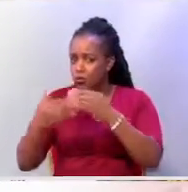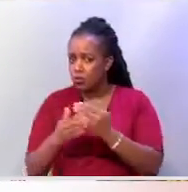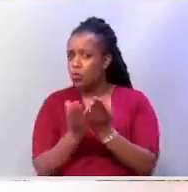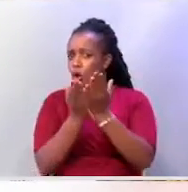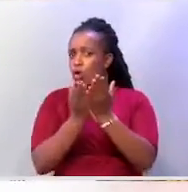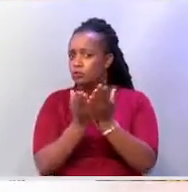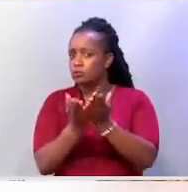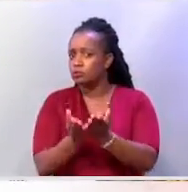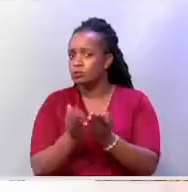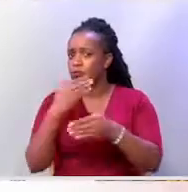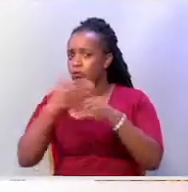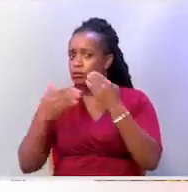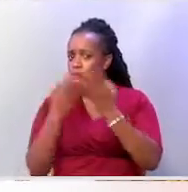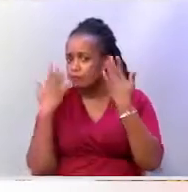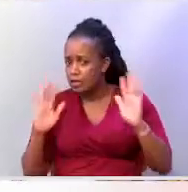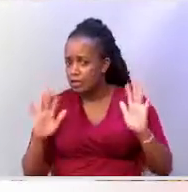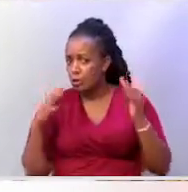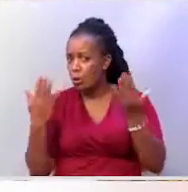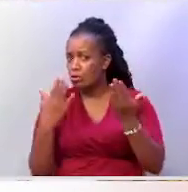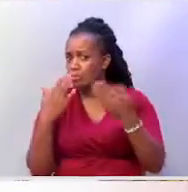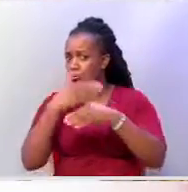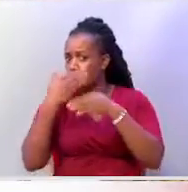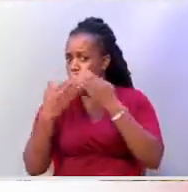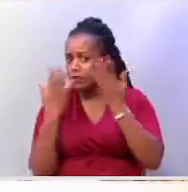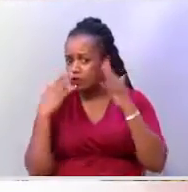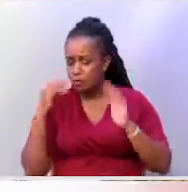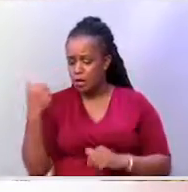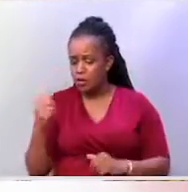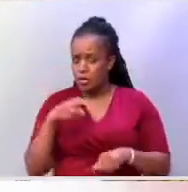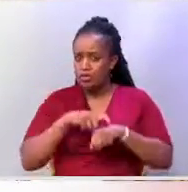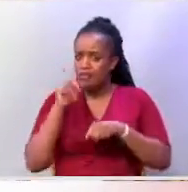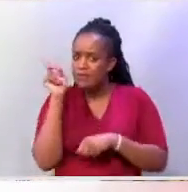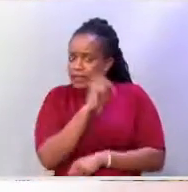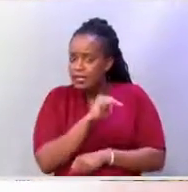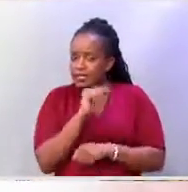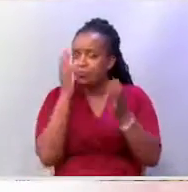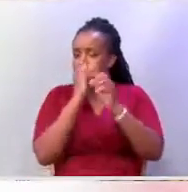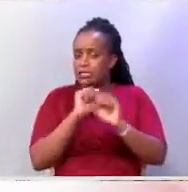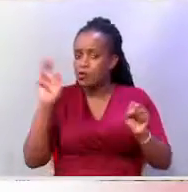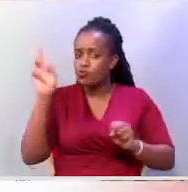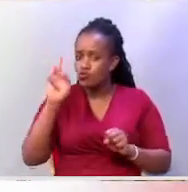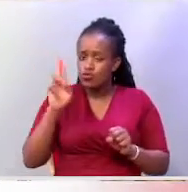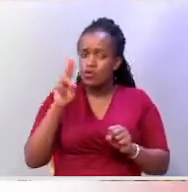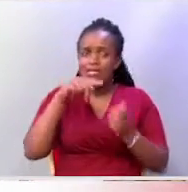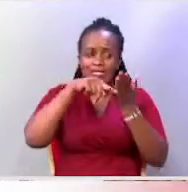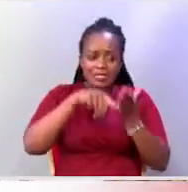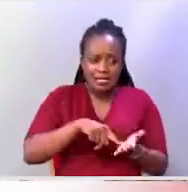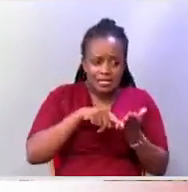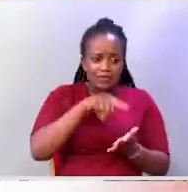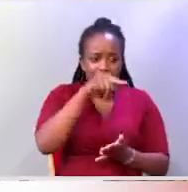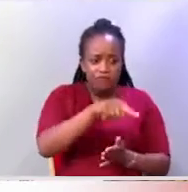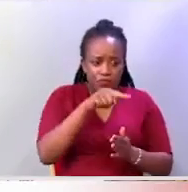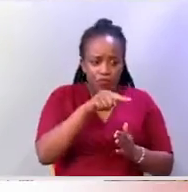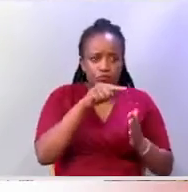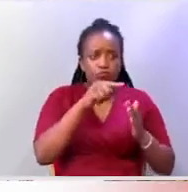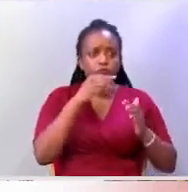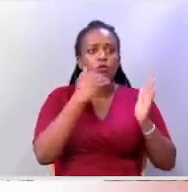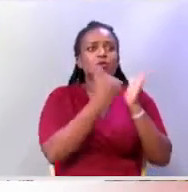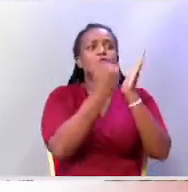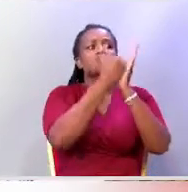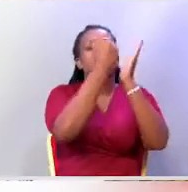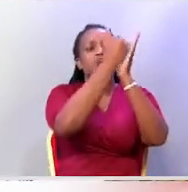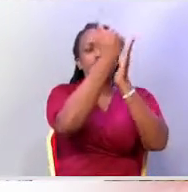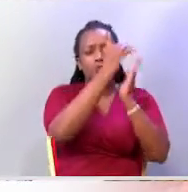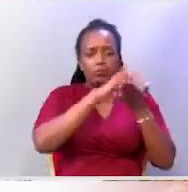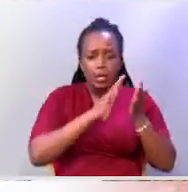haijatengenezwa? Wakati ilikamilika, Mheshimiwa Rais yeye mwenyewe akainsist huyu apandishwe madaraka awe county commissioner.